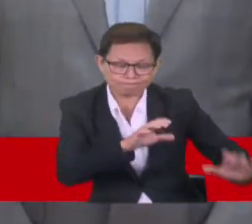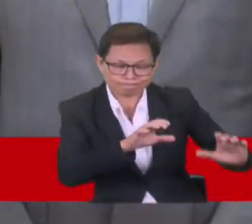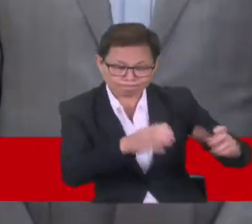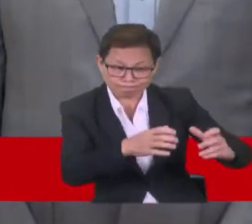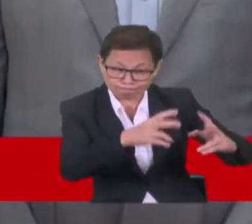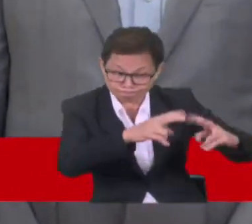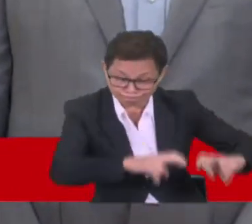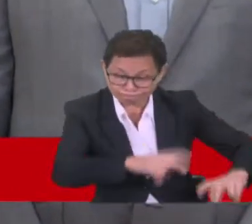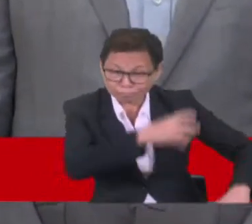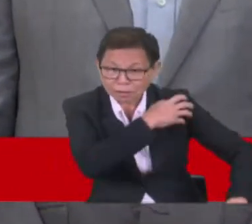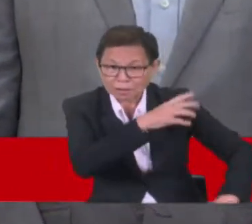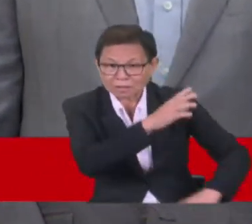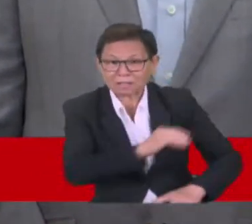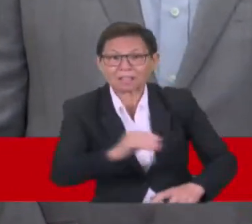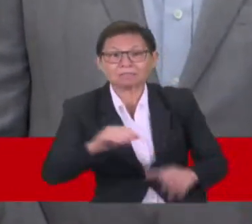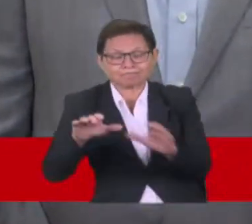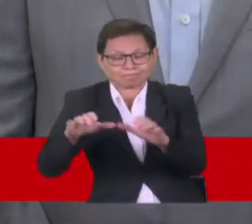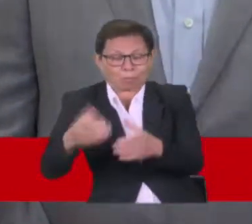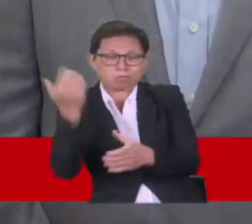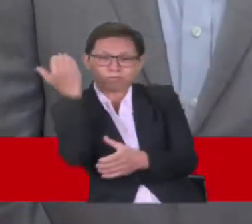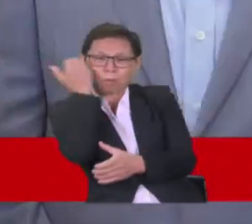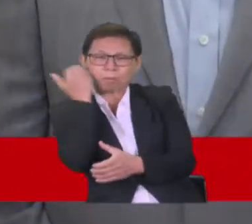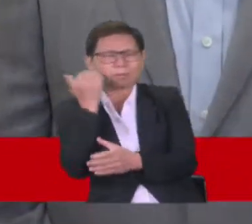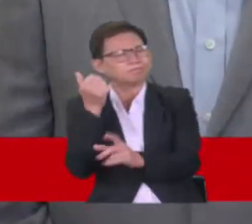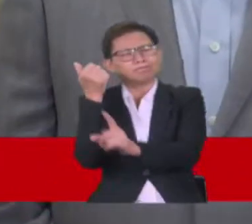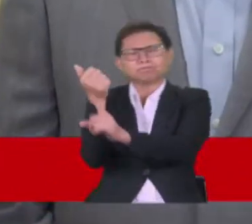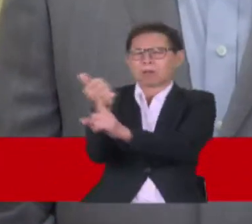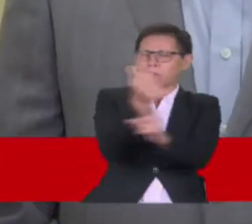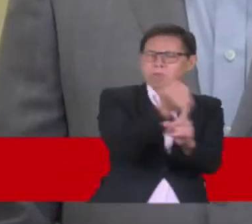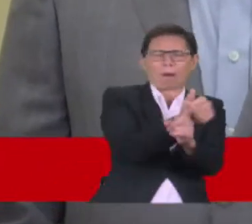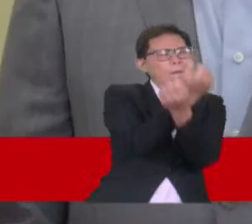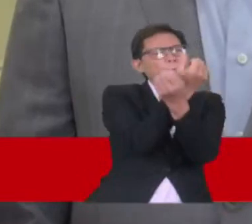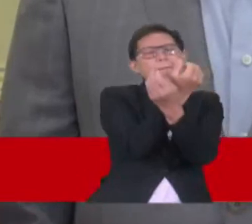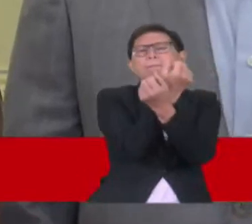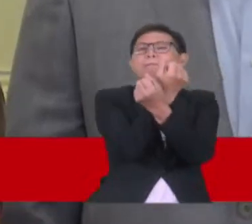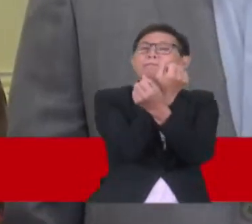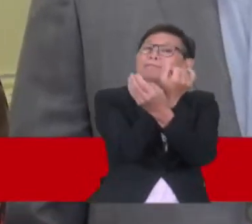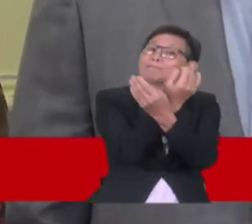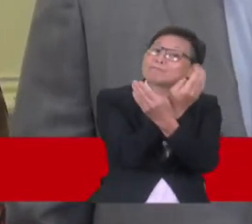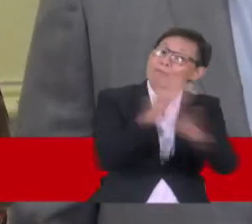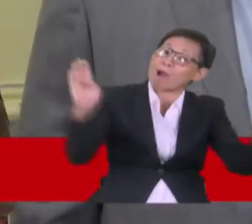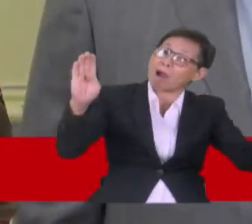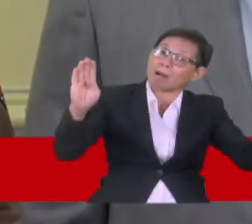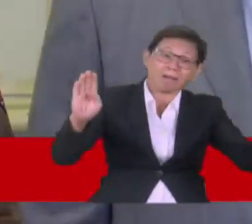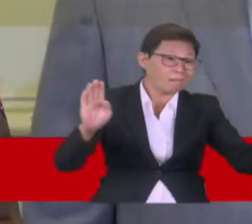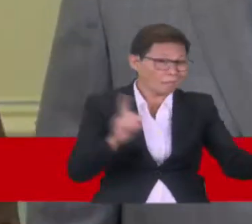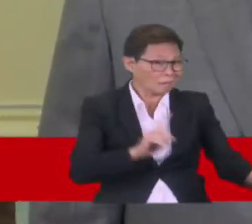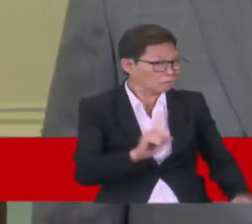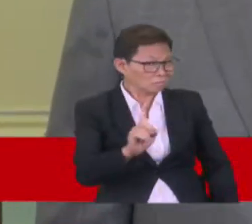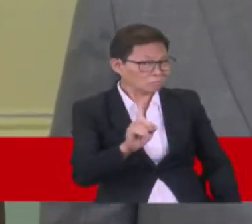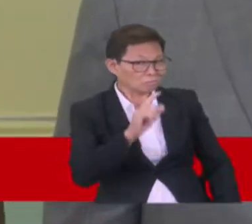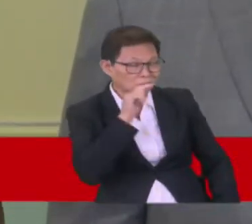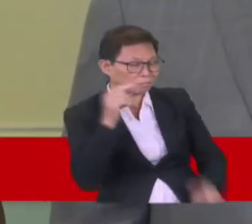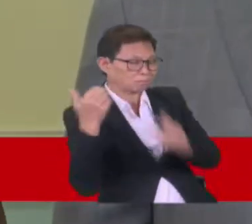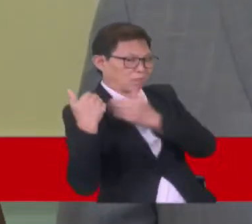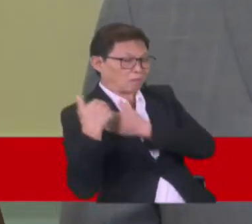dan badan kehakiman kekal bebas jadi adalah tidak bertanggung jawab bagi